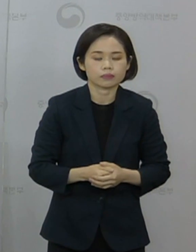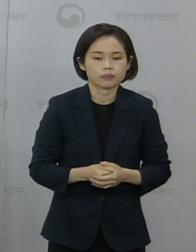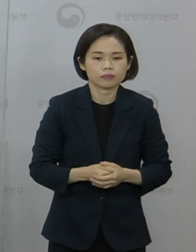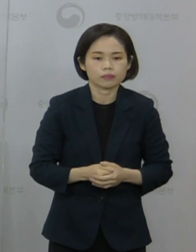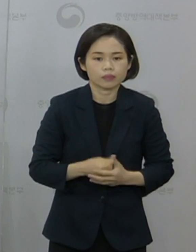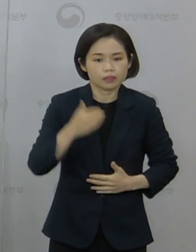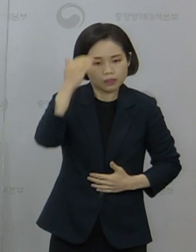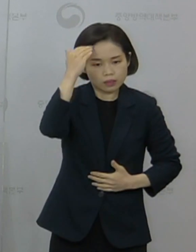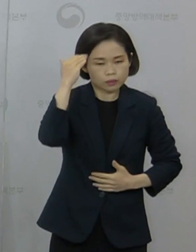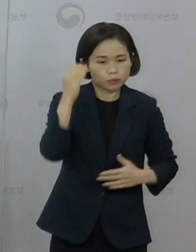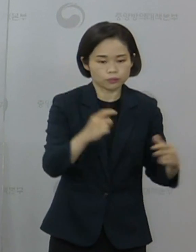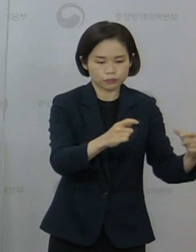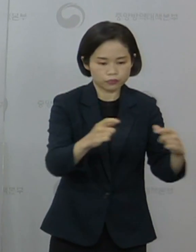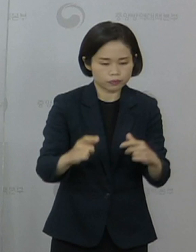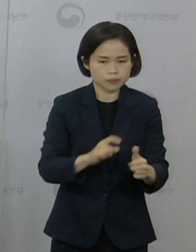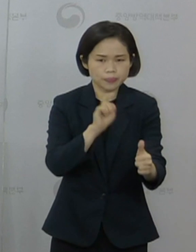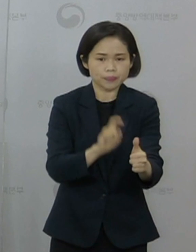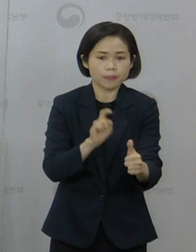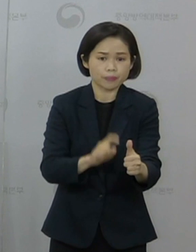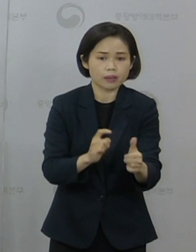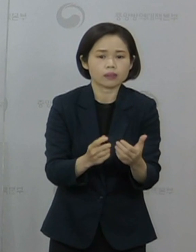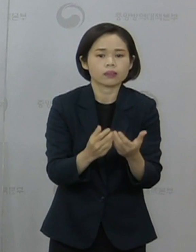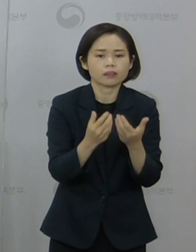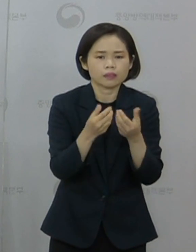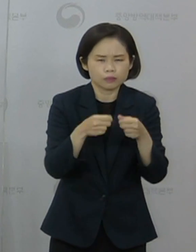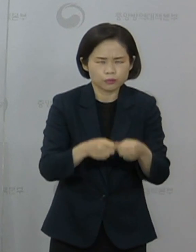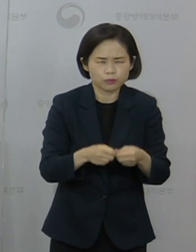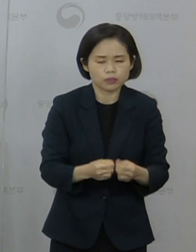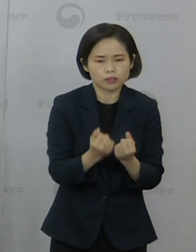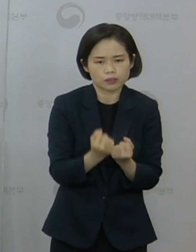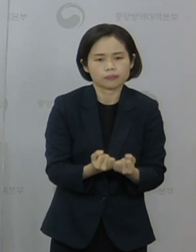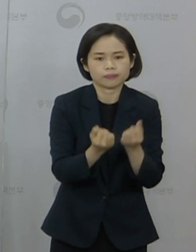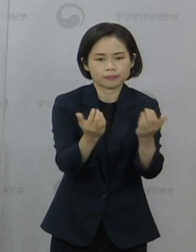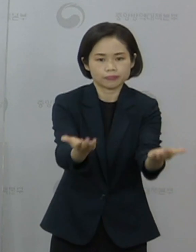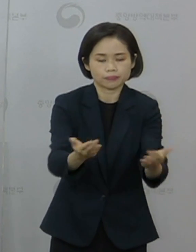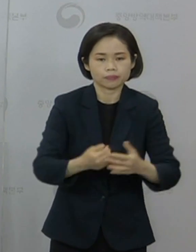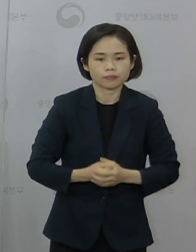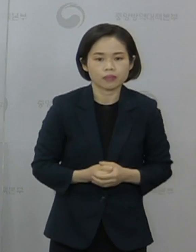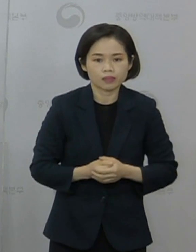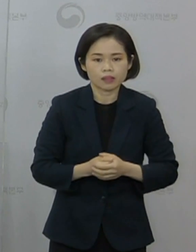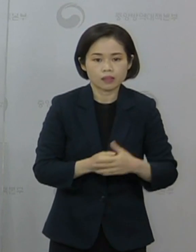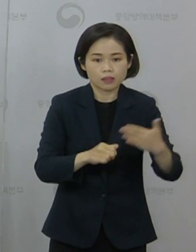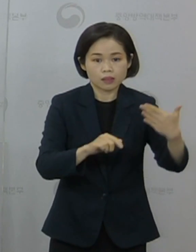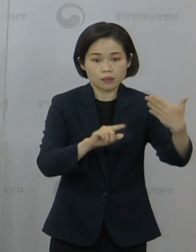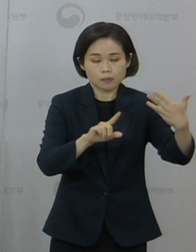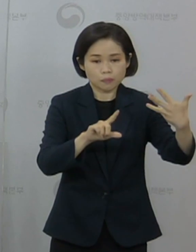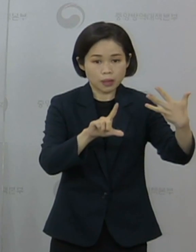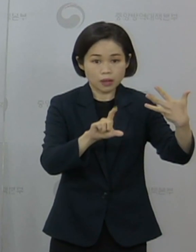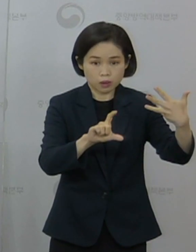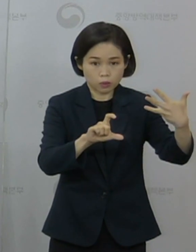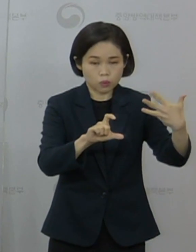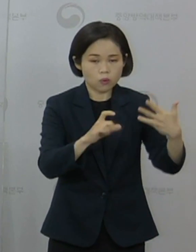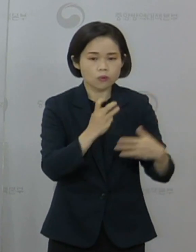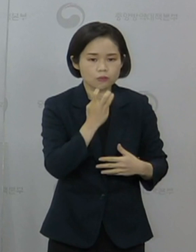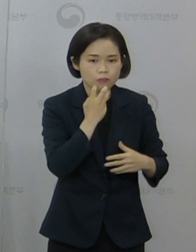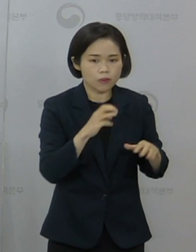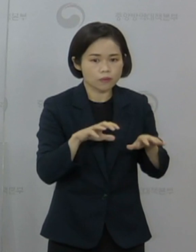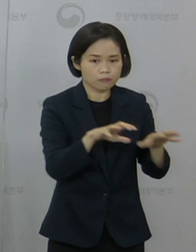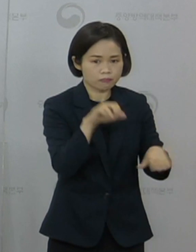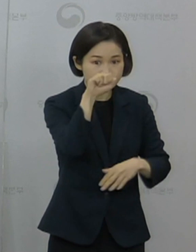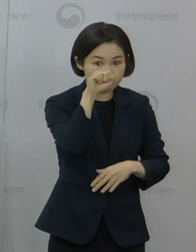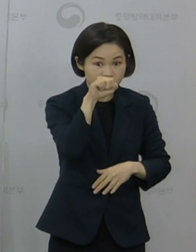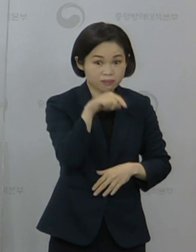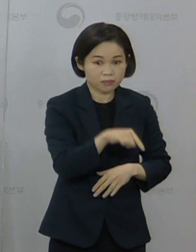국내 주요 발생 사례에 대해서 설명을 드리겠습니다 8.15 서울 도심 집회 와 관련해서